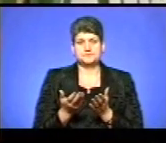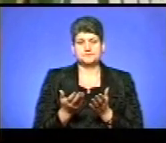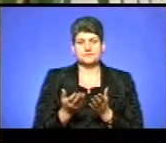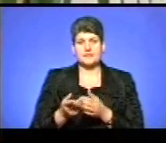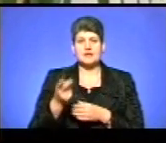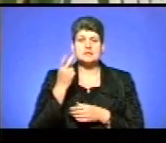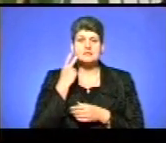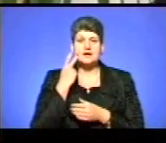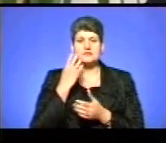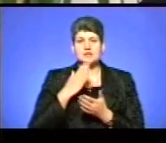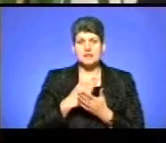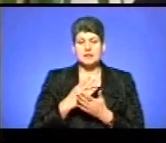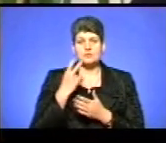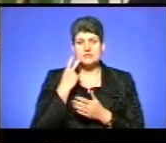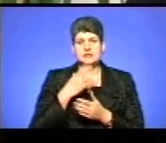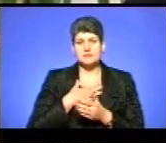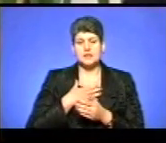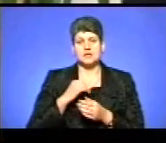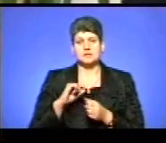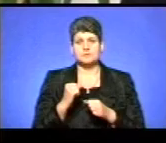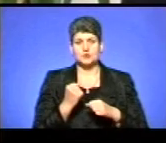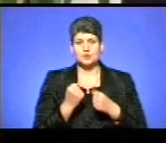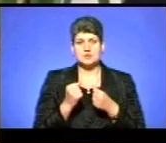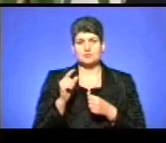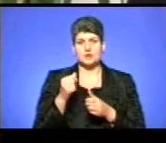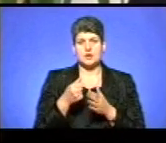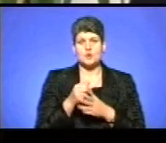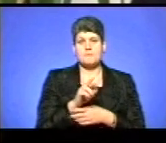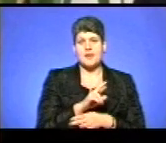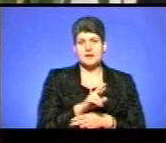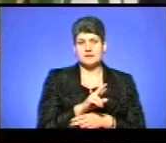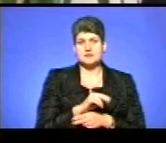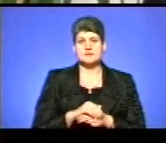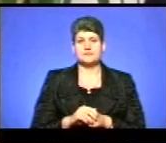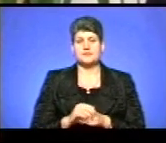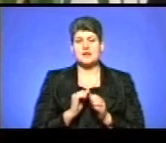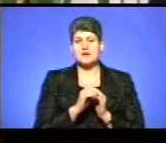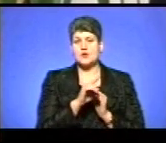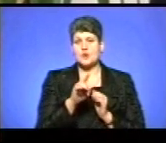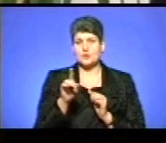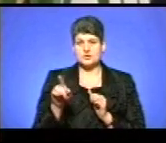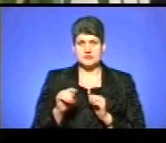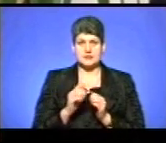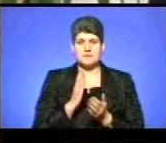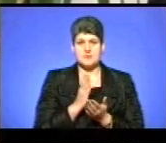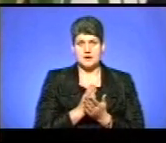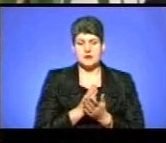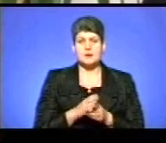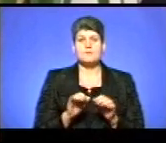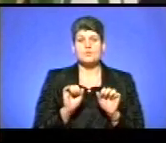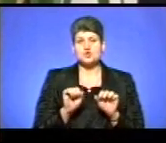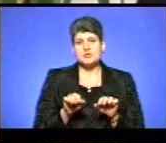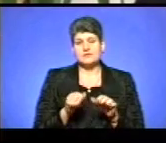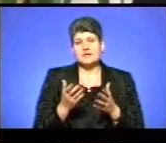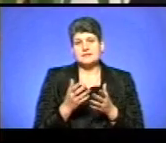завжди є постійними нашими друзями з понеділка по п'ятницю. І кожен із них має, можливо,